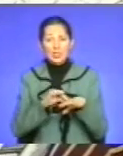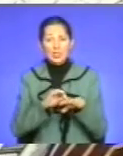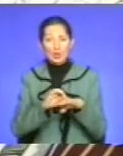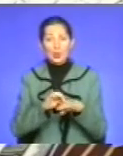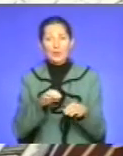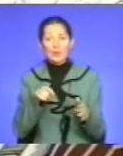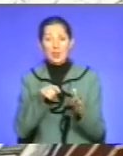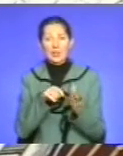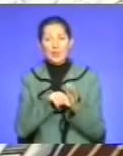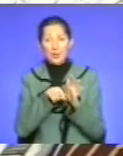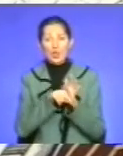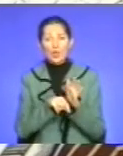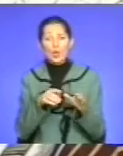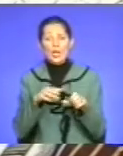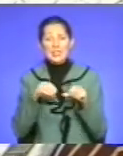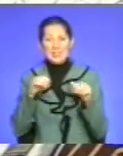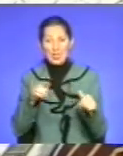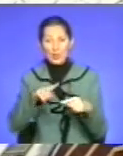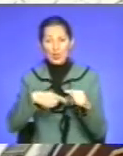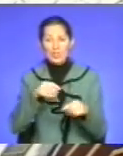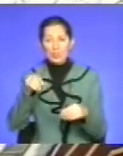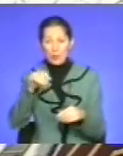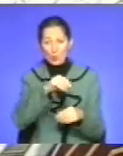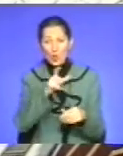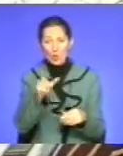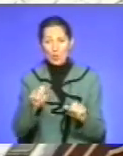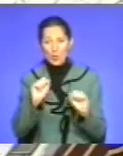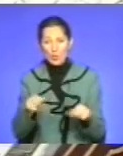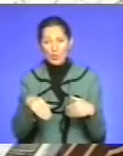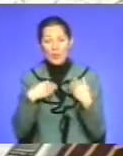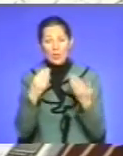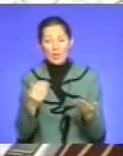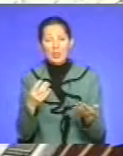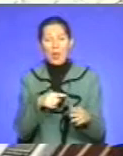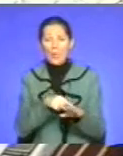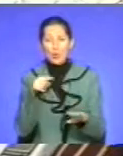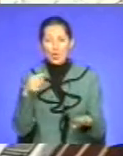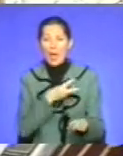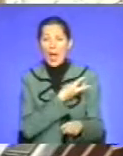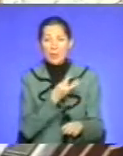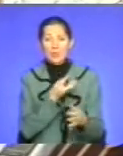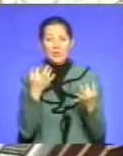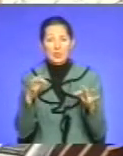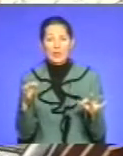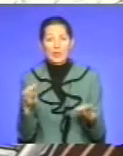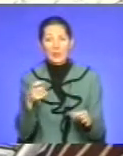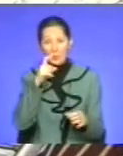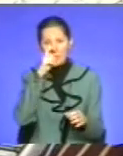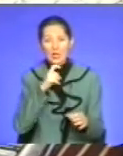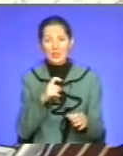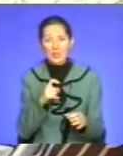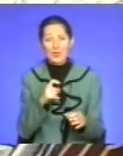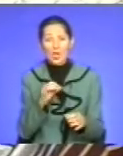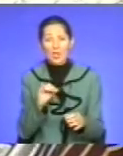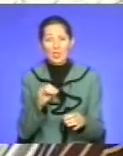землю. І саме через пісок людина може передати свої почуття, емоції, вивільнити негативні,